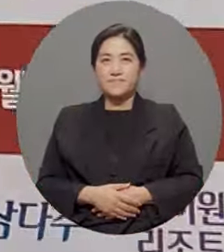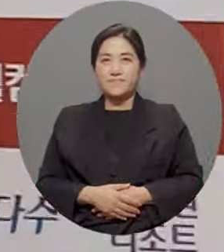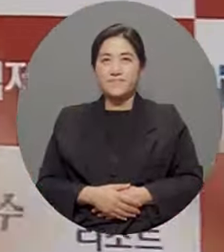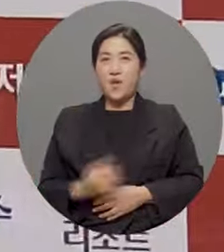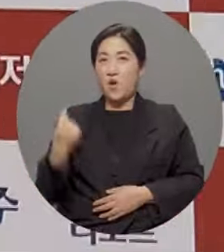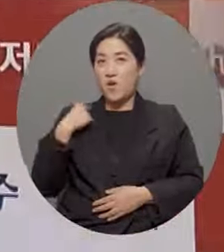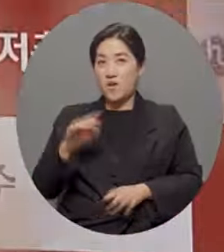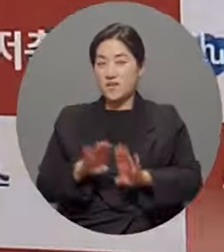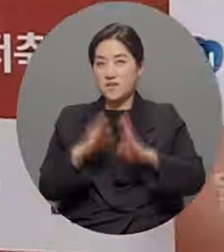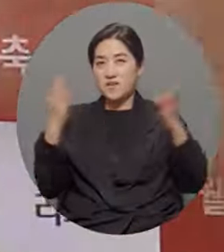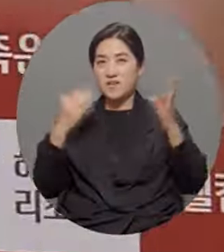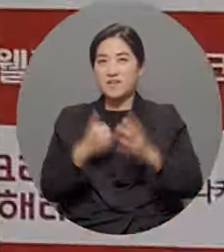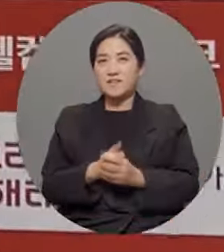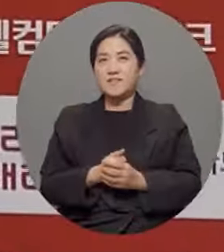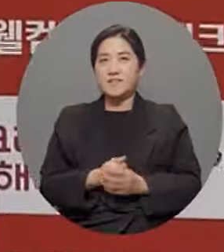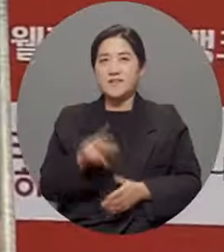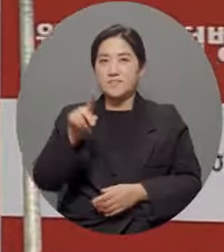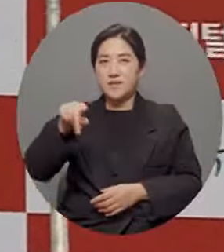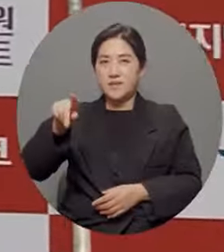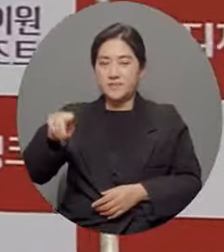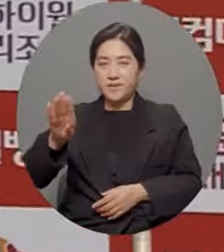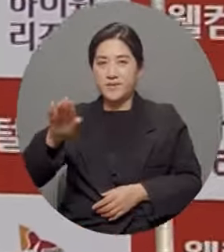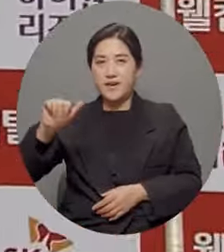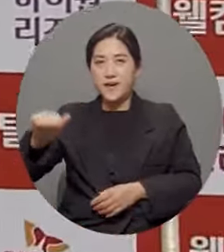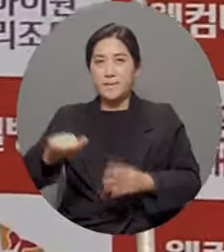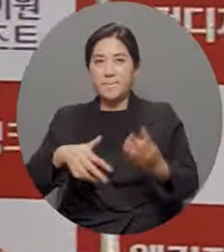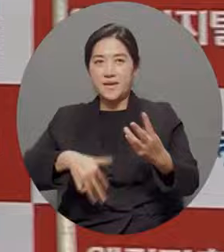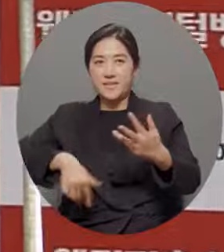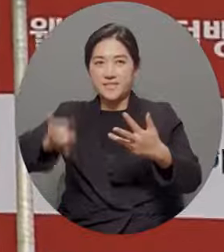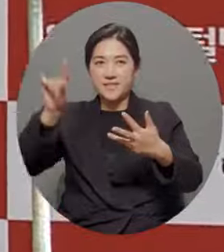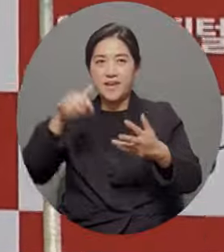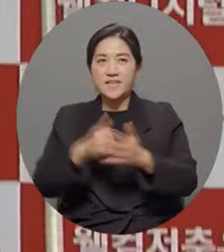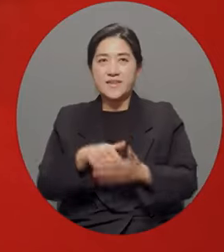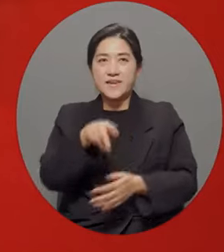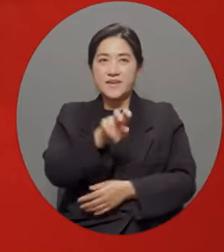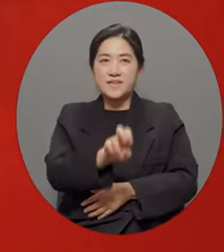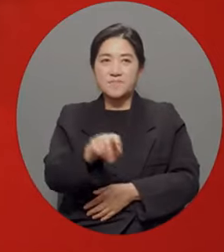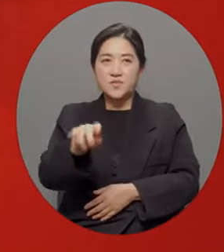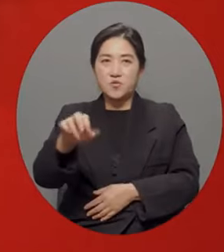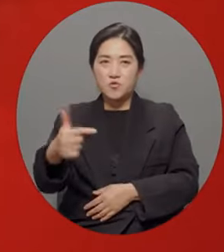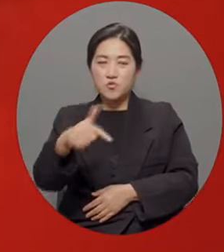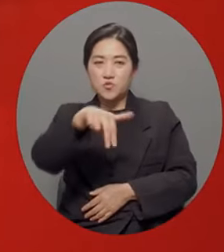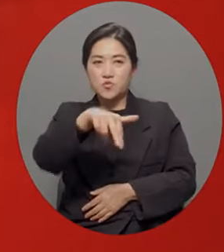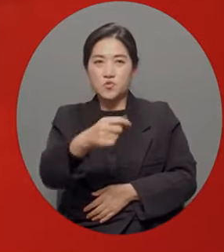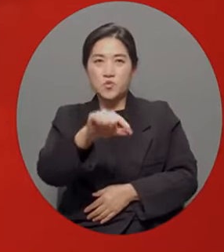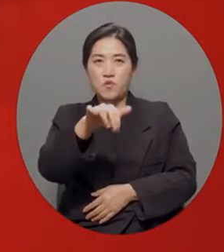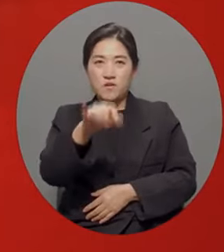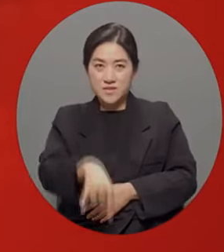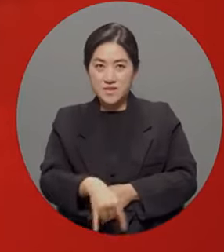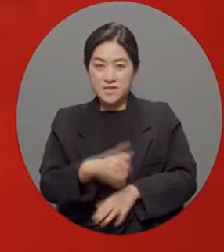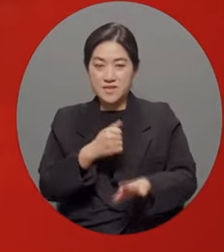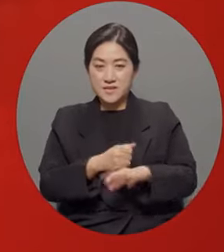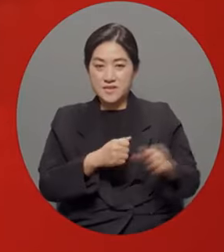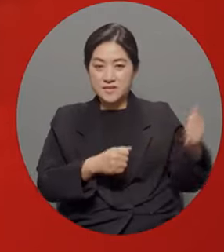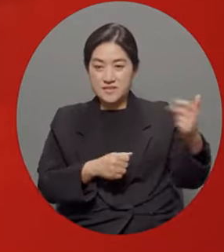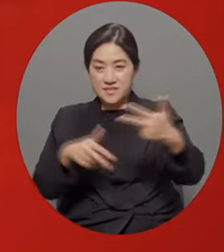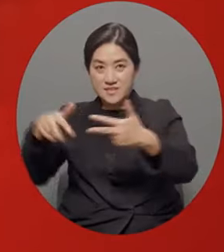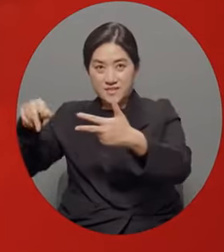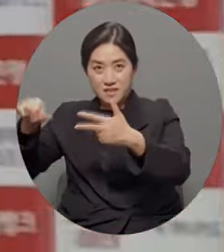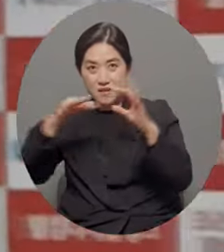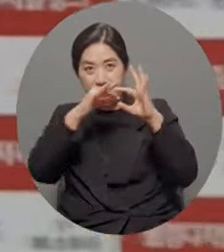어제 열린 PBA 8차 투어 결승전입니다. 임성균과 조건휘의 맞대결. 승부는 마지막 7세트까지